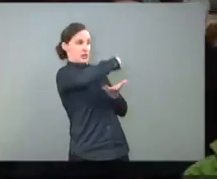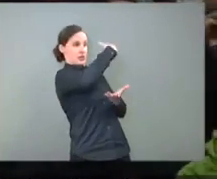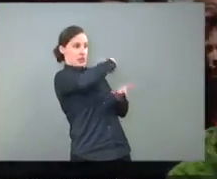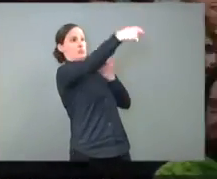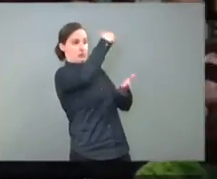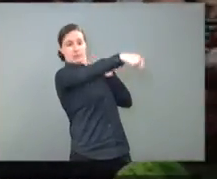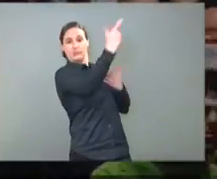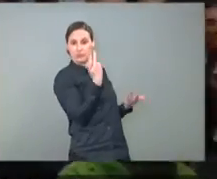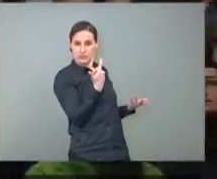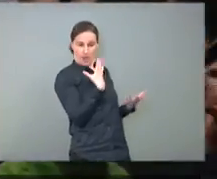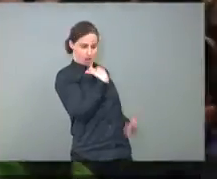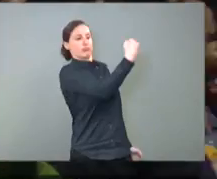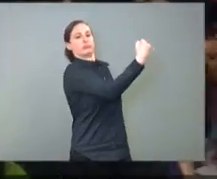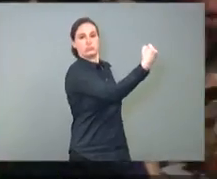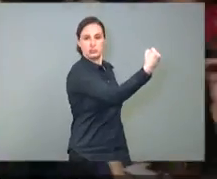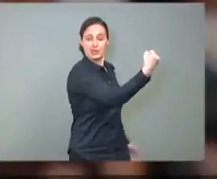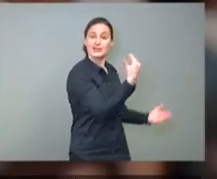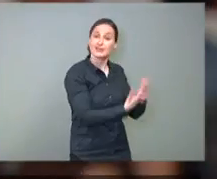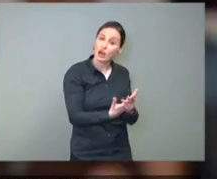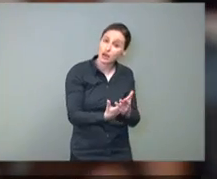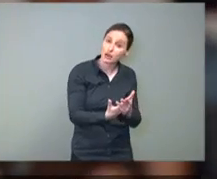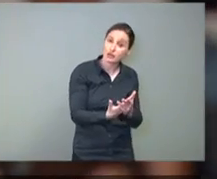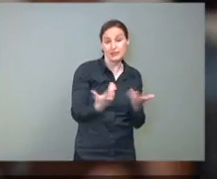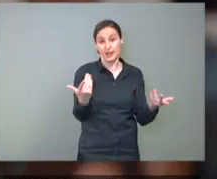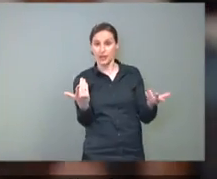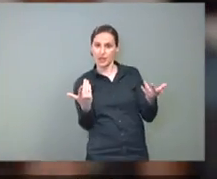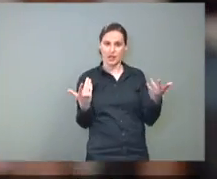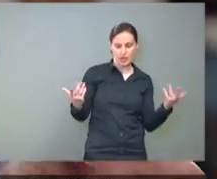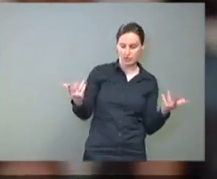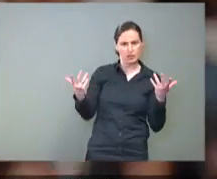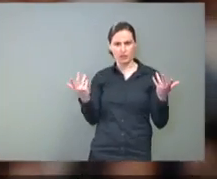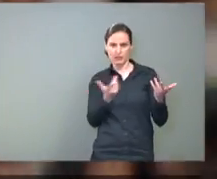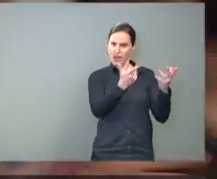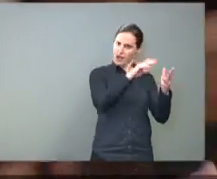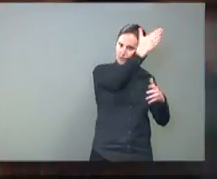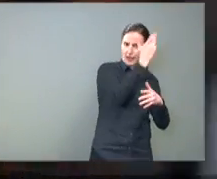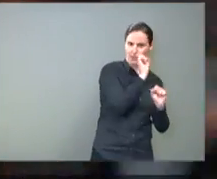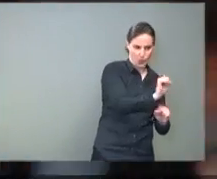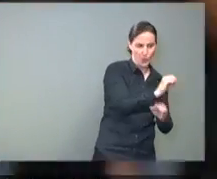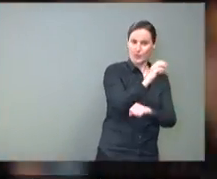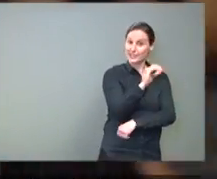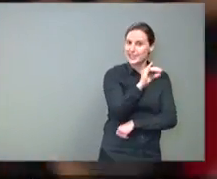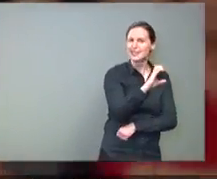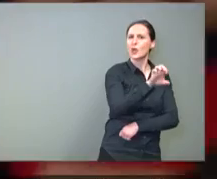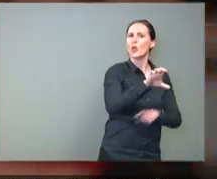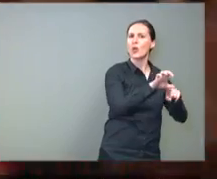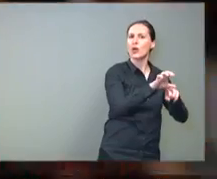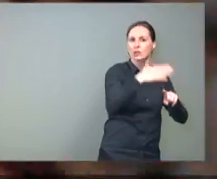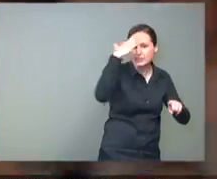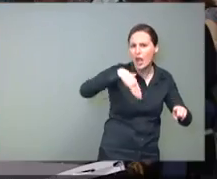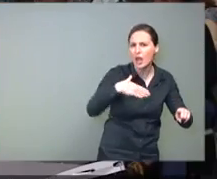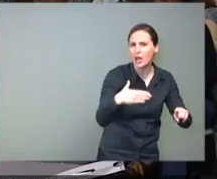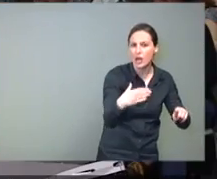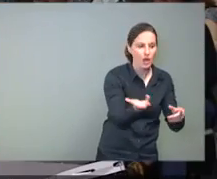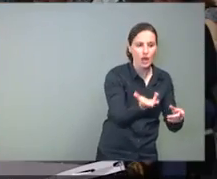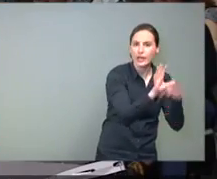le choc de compétitivité du CICE, des cadeaux pour tout le monde, contre rien, contre juste le fait de la promesse de